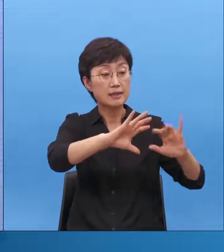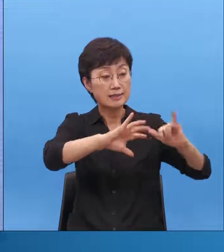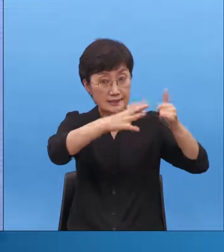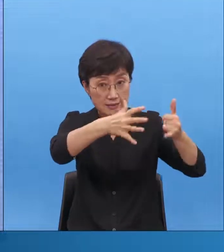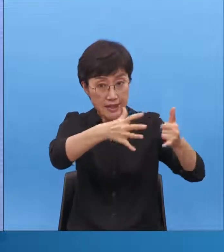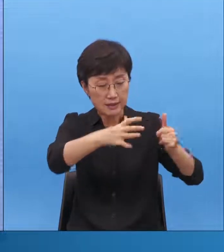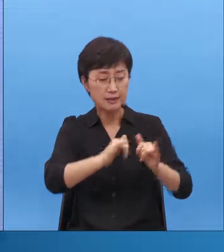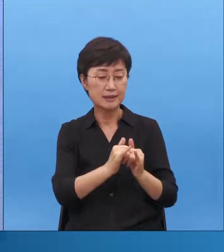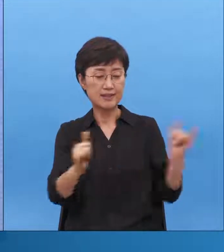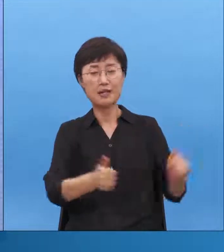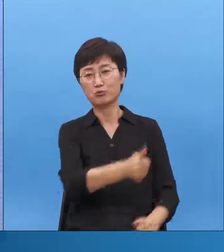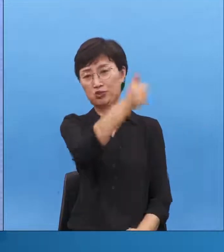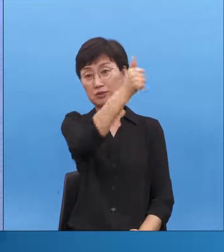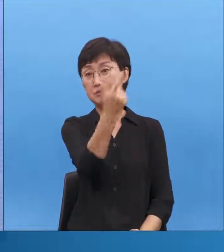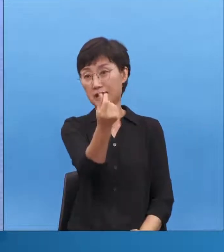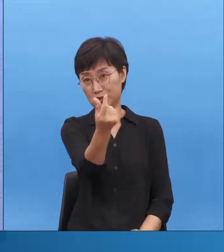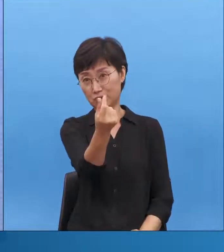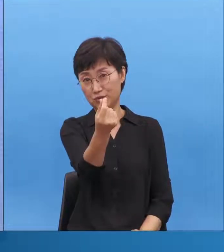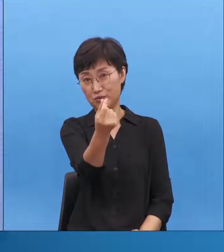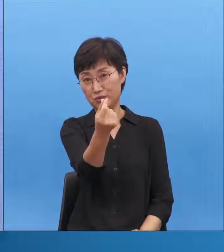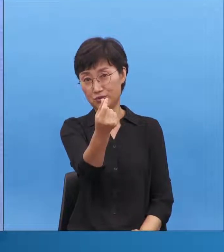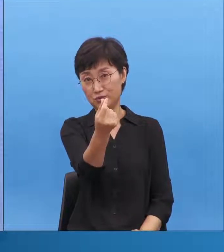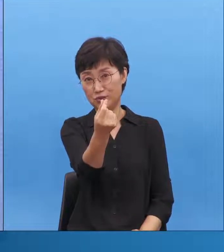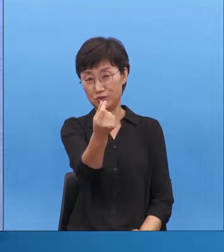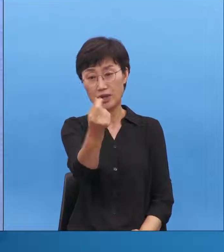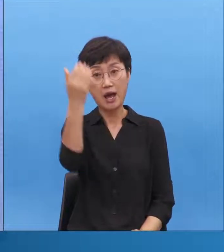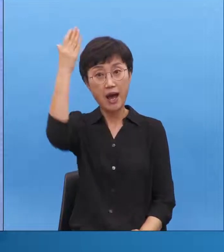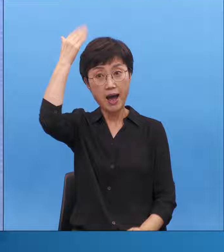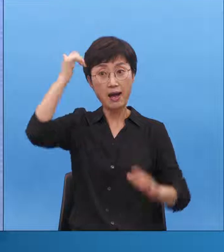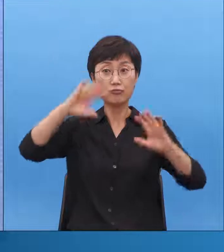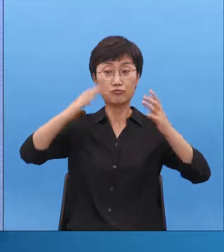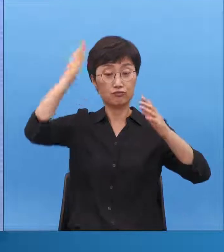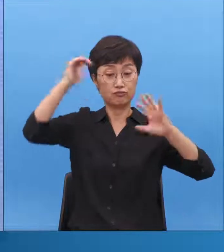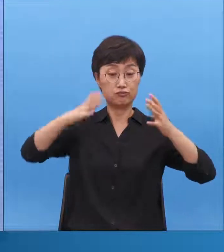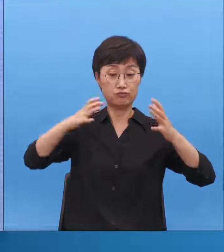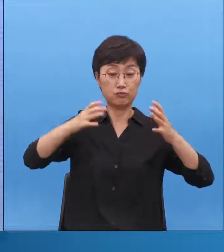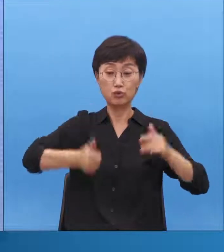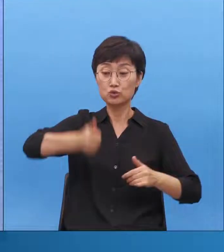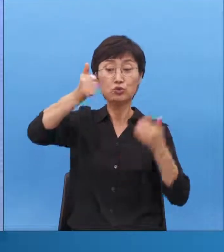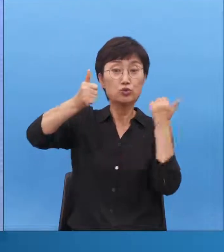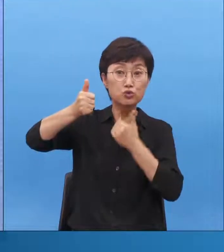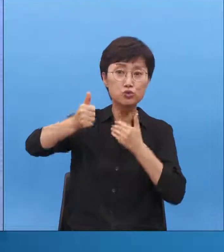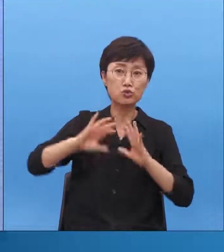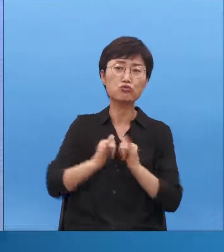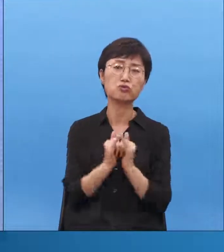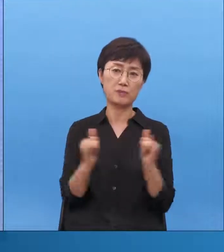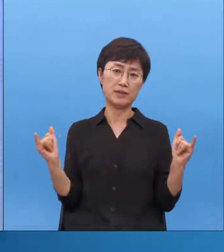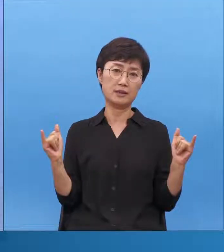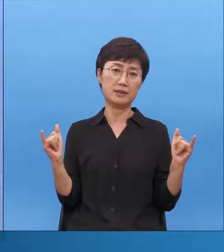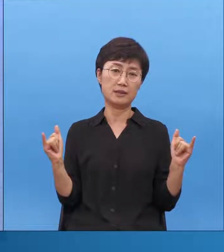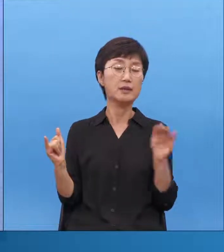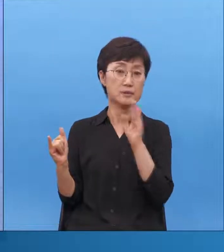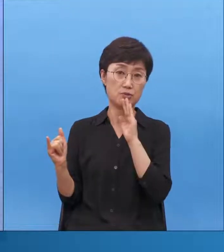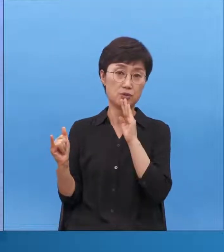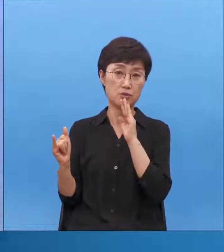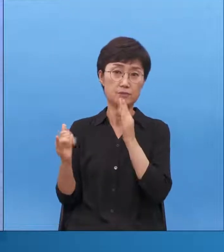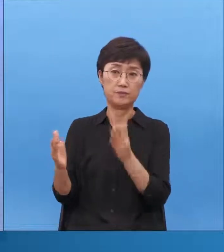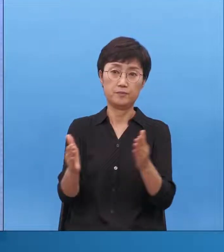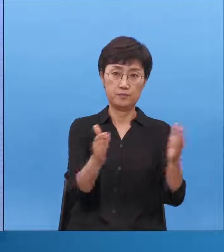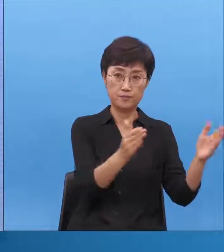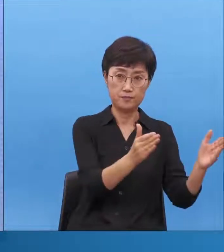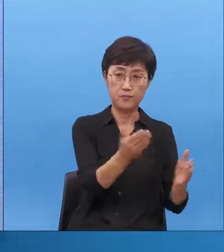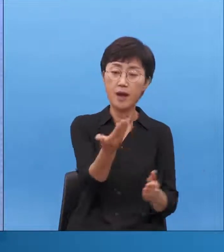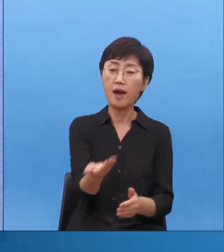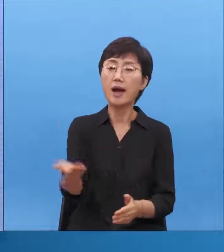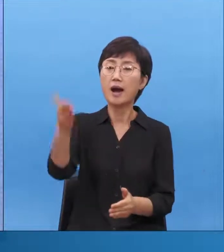be ruled by people. 대한민국은 국민이 주인이 돼야 돼요. And then South Korea has to be ruled by the people. 그러나 교회는 대한민국 국민을